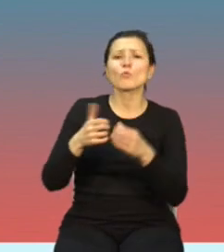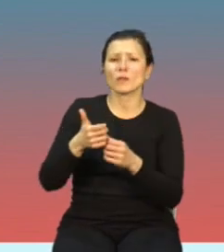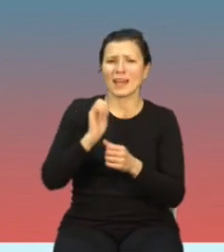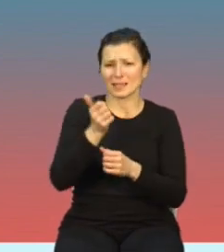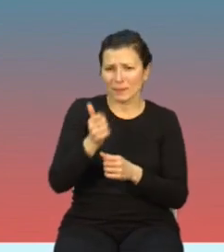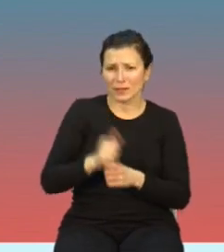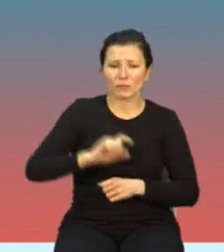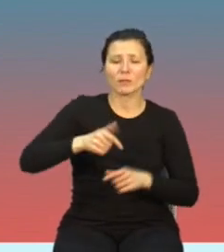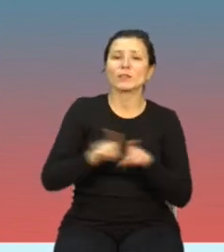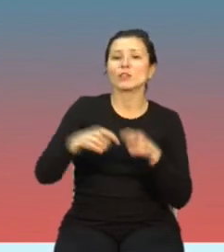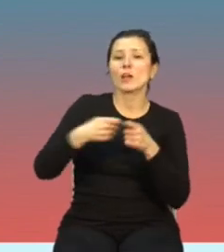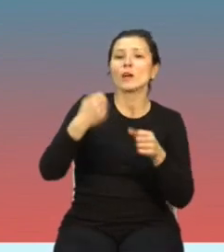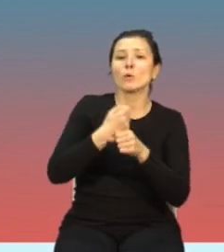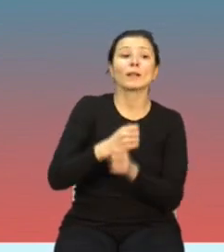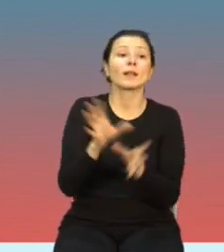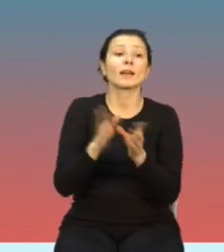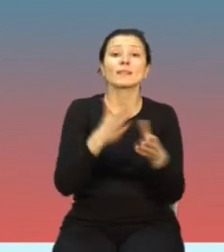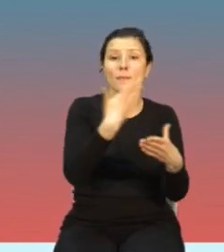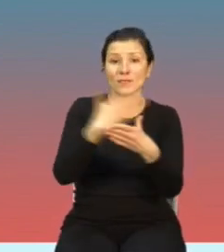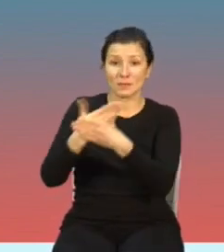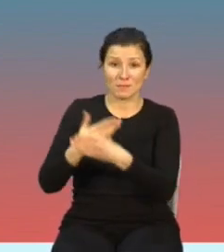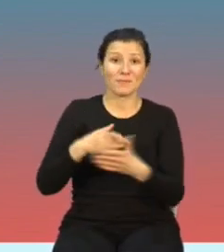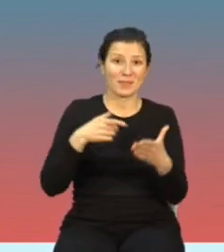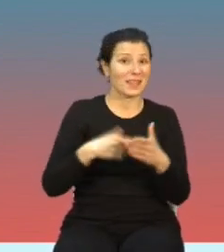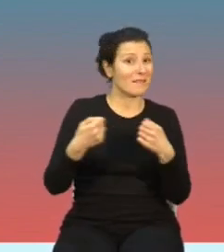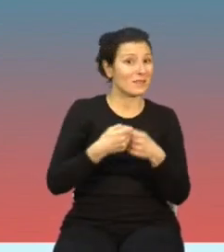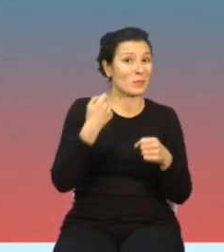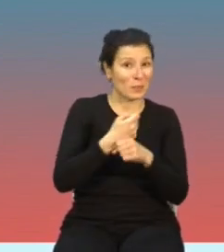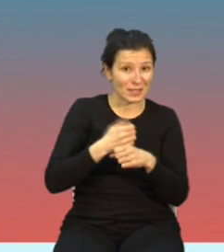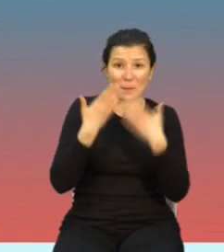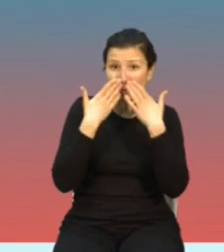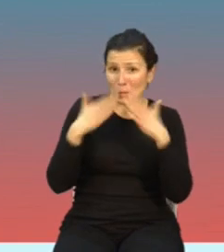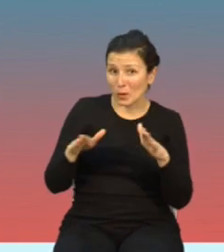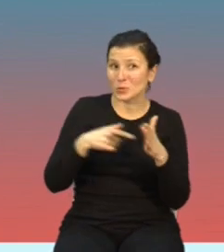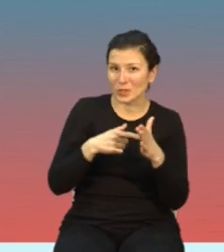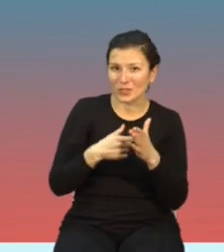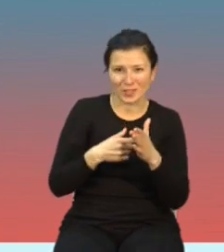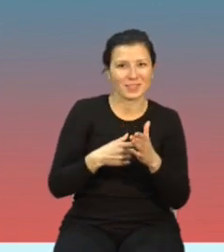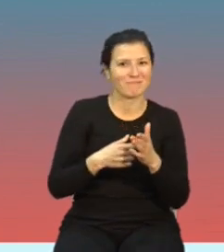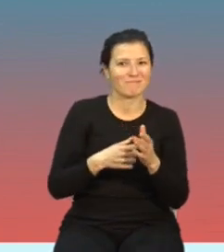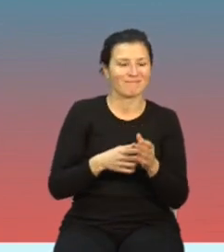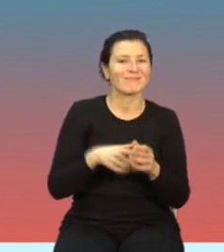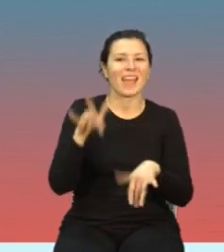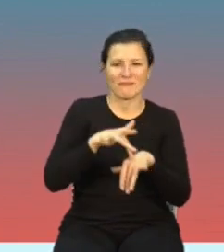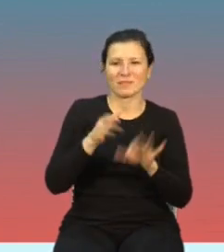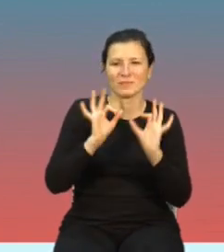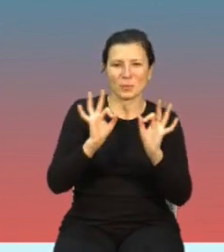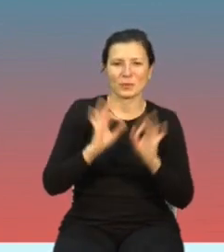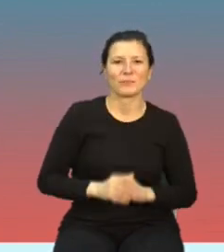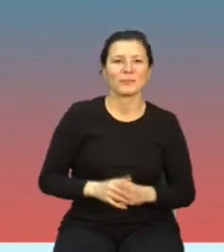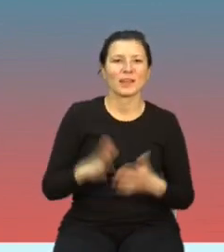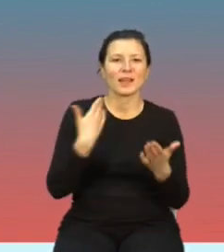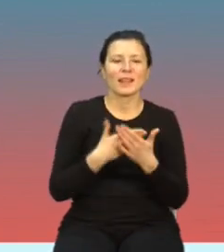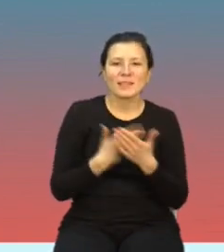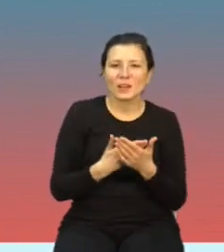też z branżą, współpracujemy z firmami i taka współpraca udowodniła swoją skuteczność, gdyż udało się nam